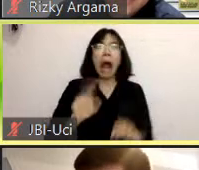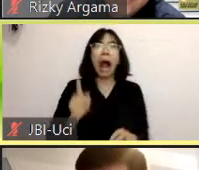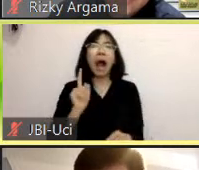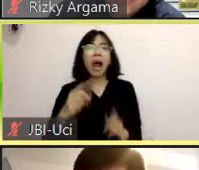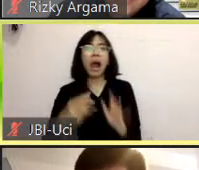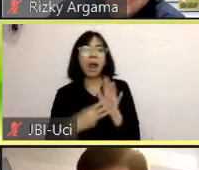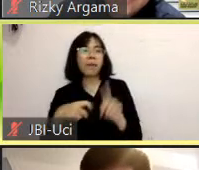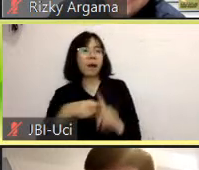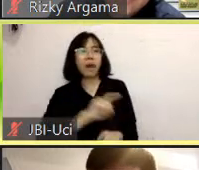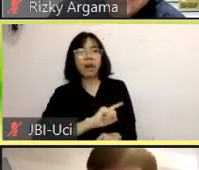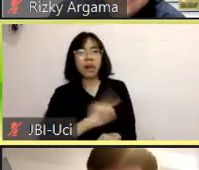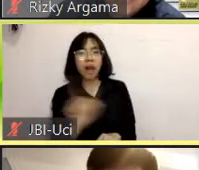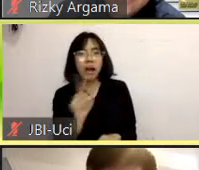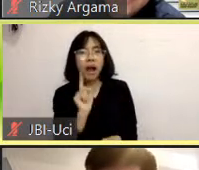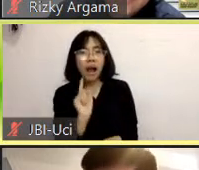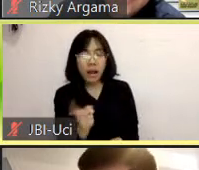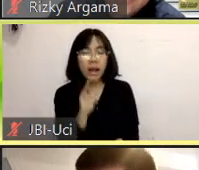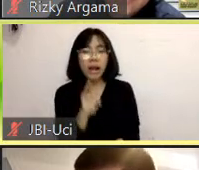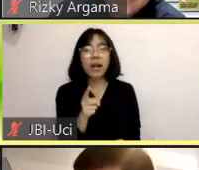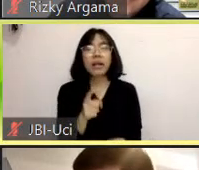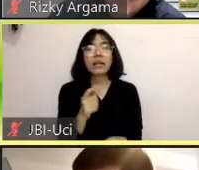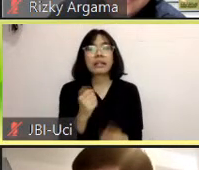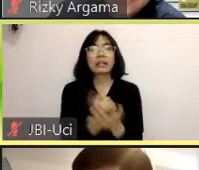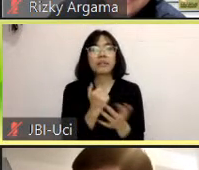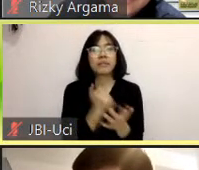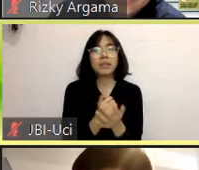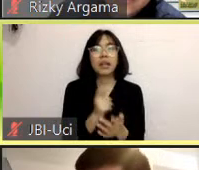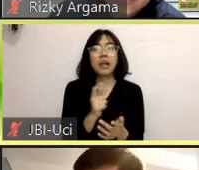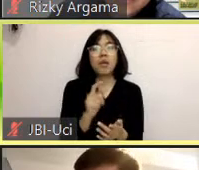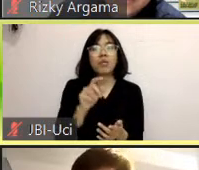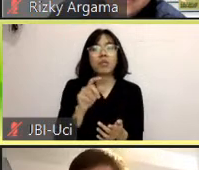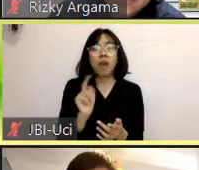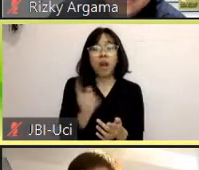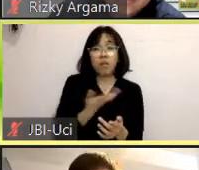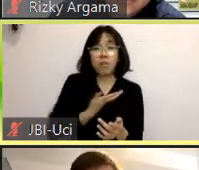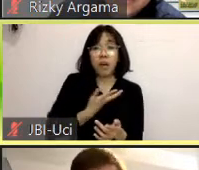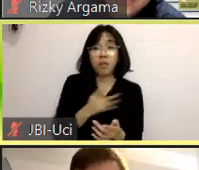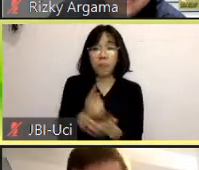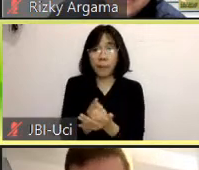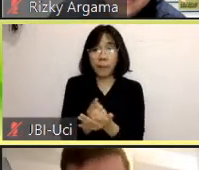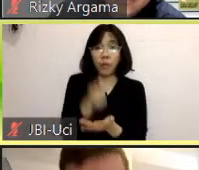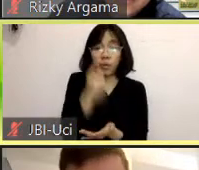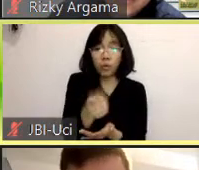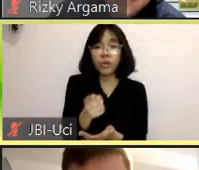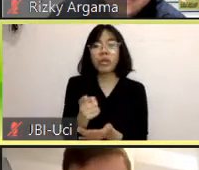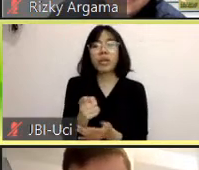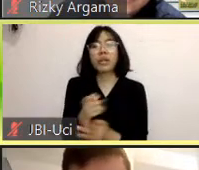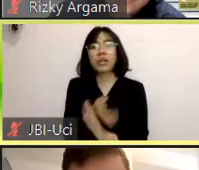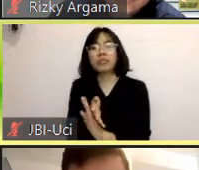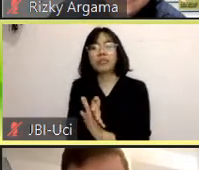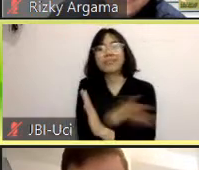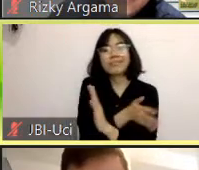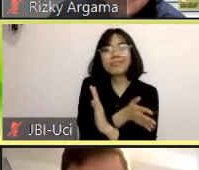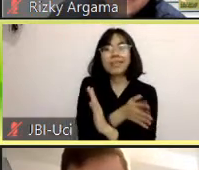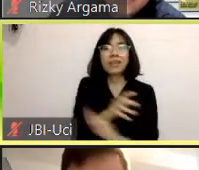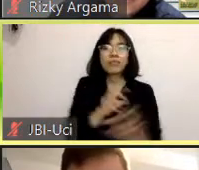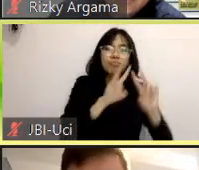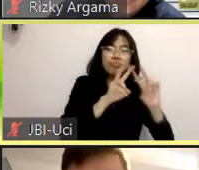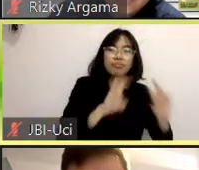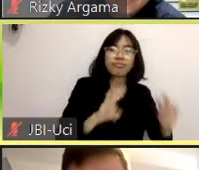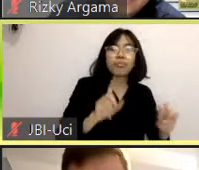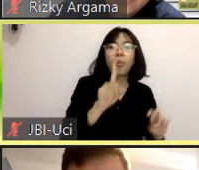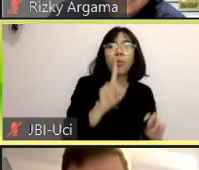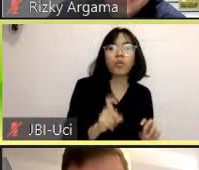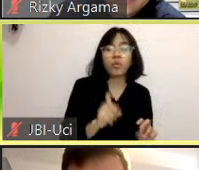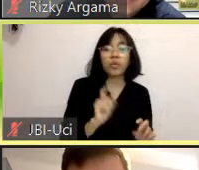hak itu harus ada due process of law sebelumnya, jadi tidak bisa after, tidak bisa bubarkan dulu